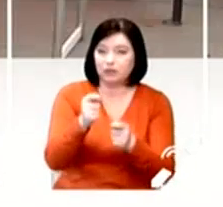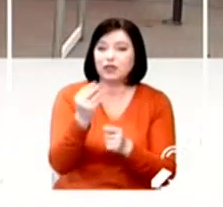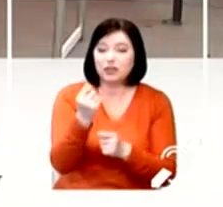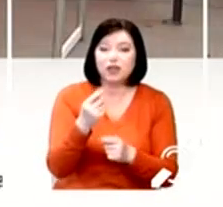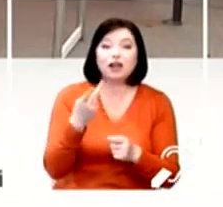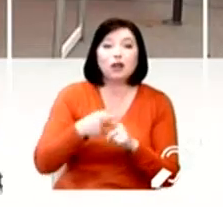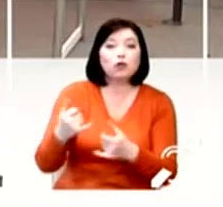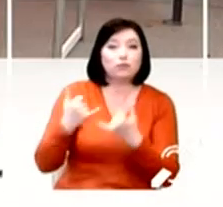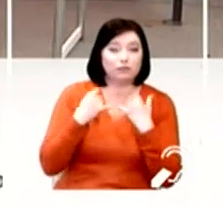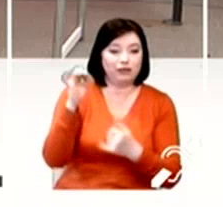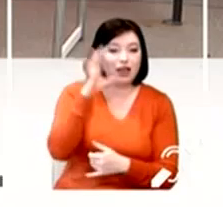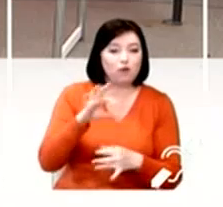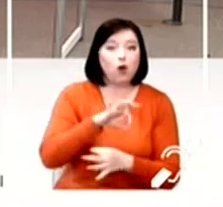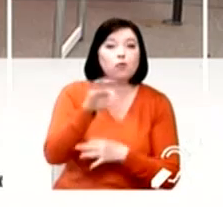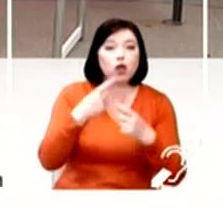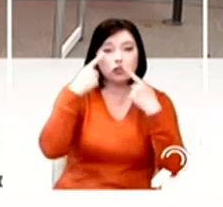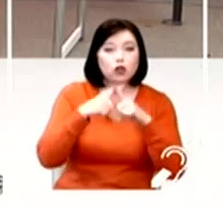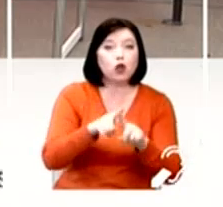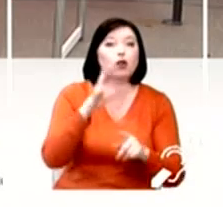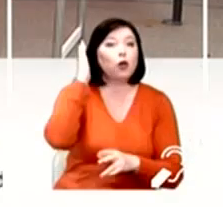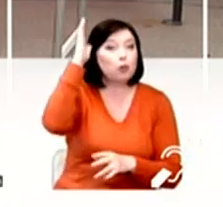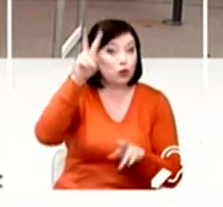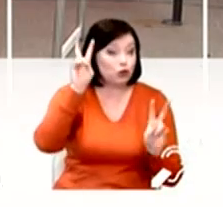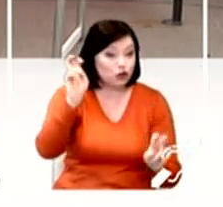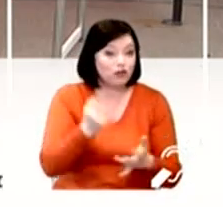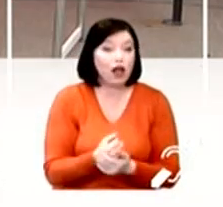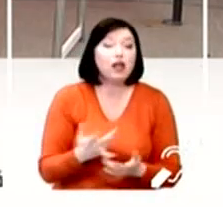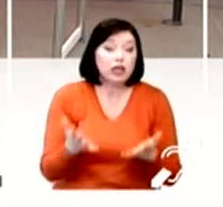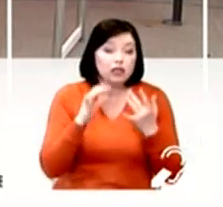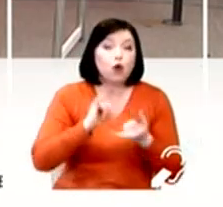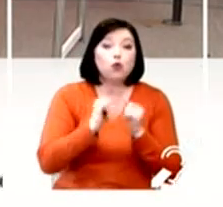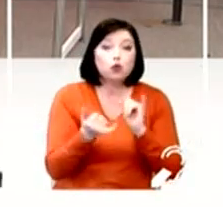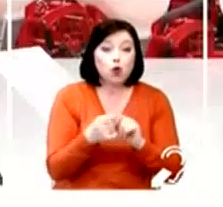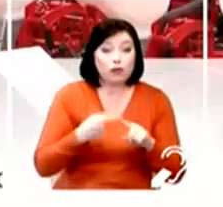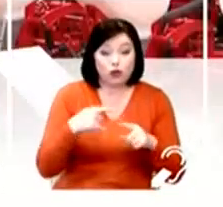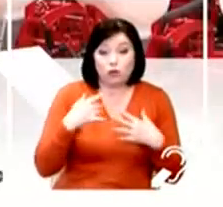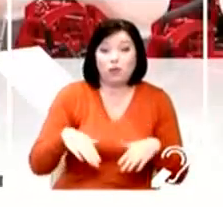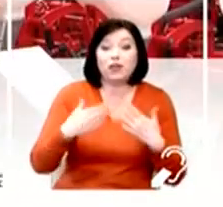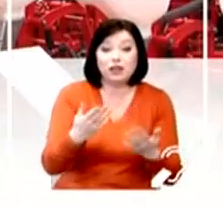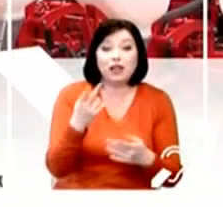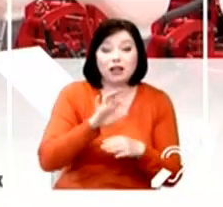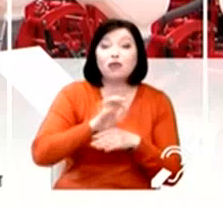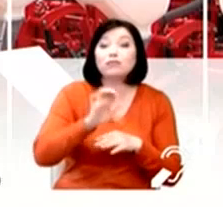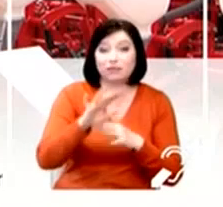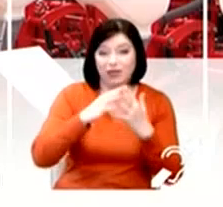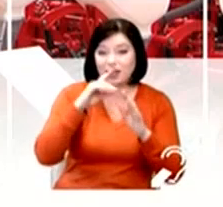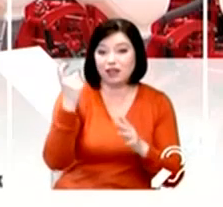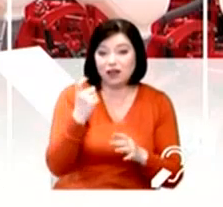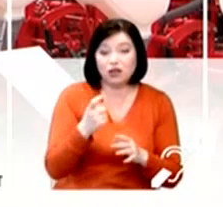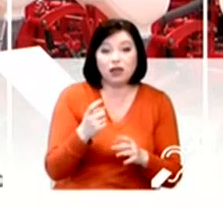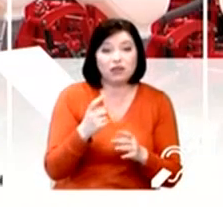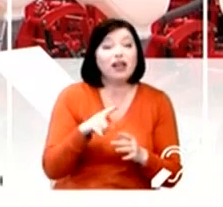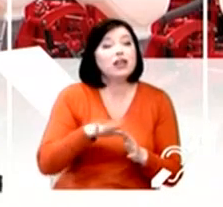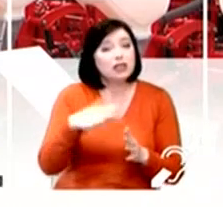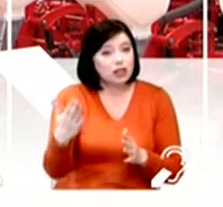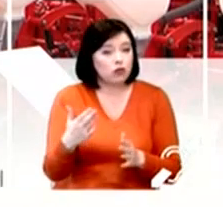de partenerii străini de proiectul Tehnologiile Viitorului, respectiv condițiile care le oferim producătorilor agricoli sunt pe